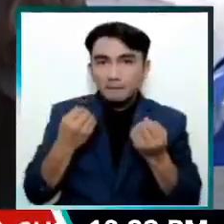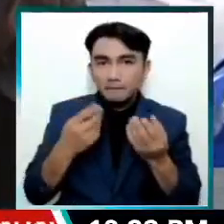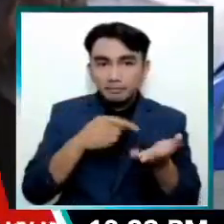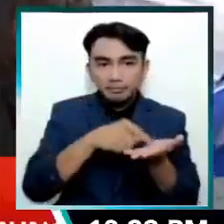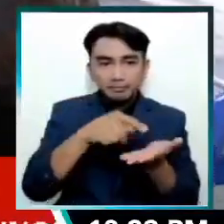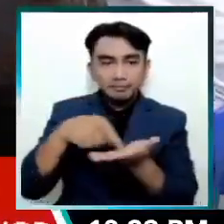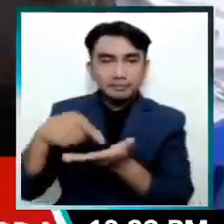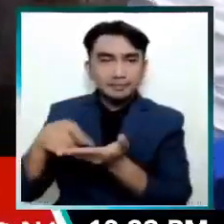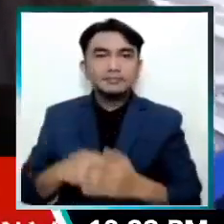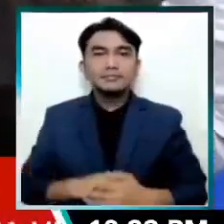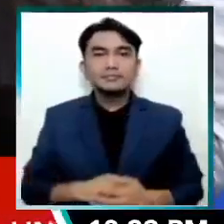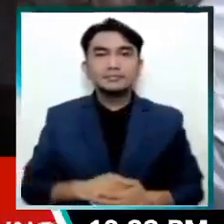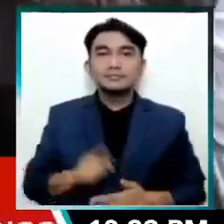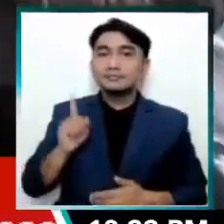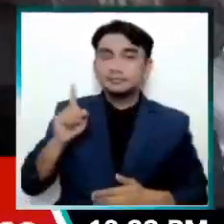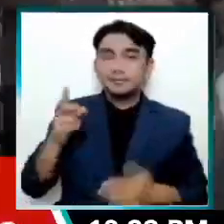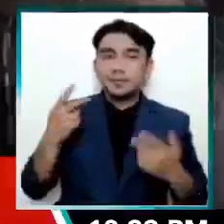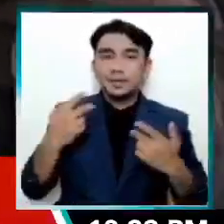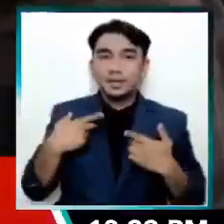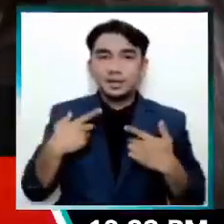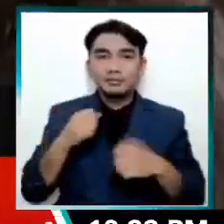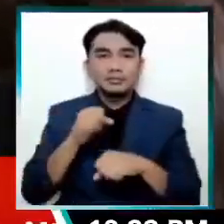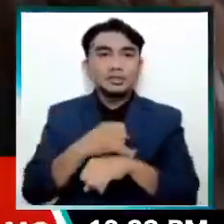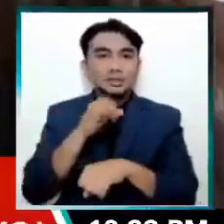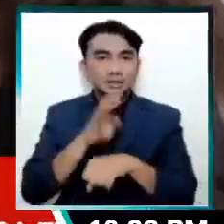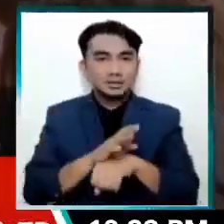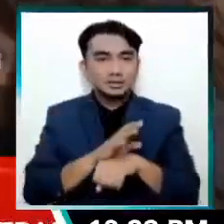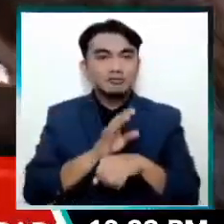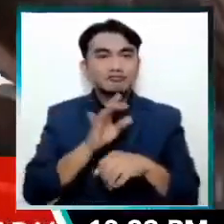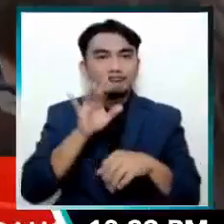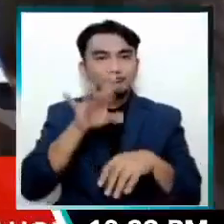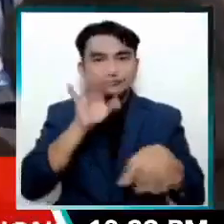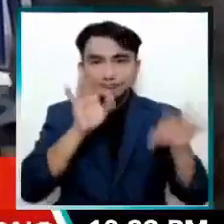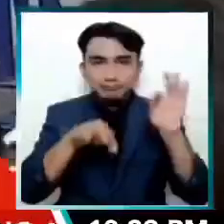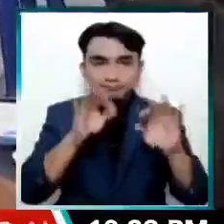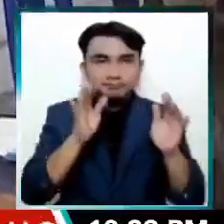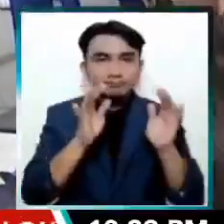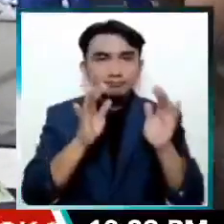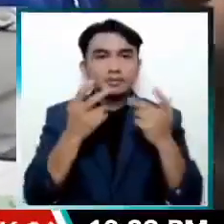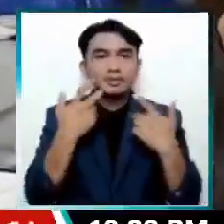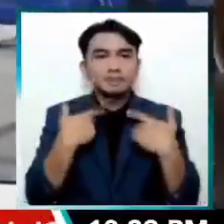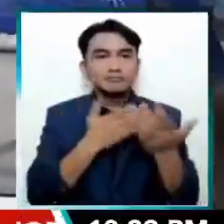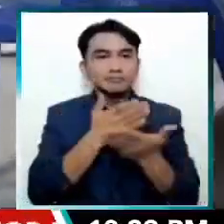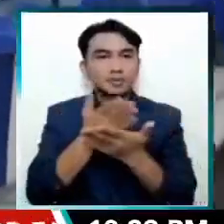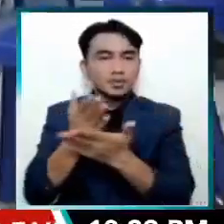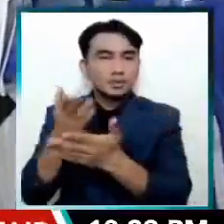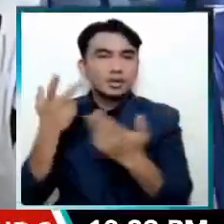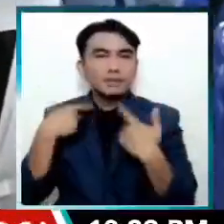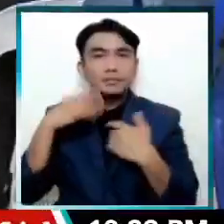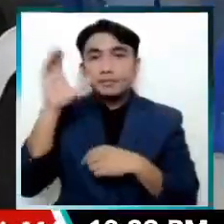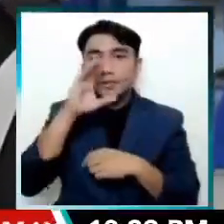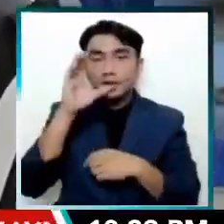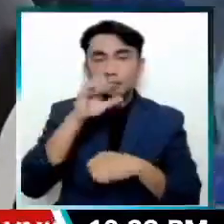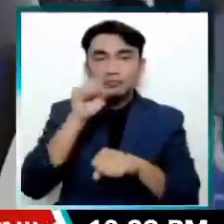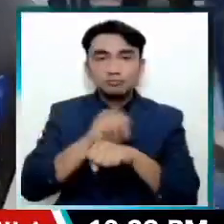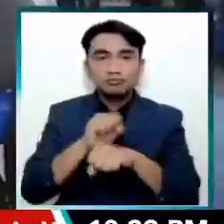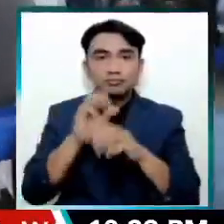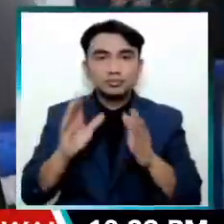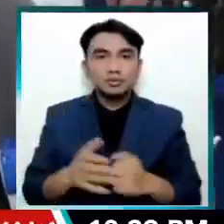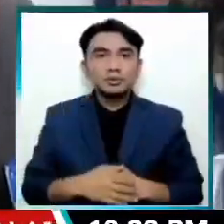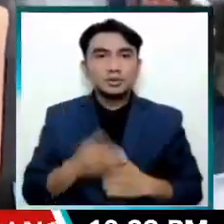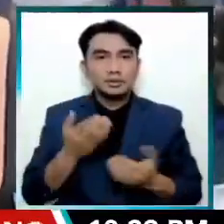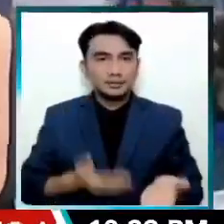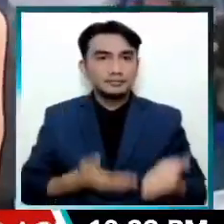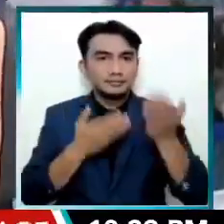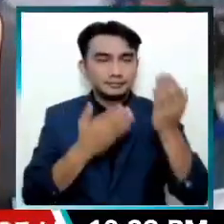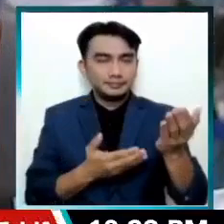tinatayang lampas 40 na mga kumpanya ang naghahanap ng mga workers. Ang payo ng mga organizer ng job